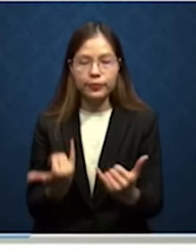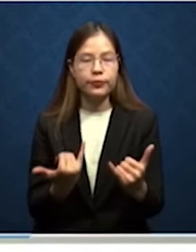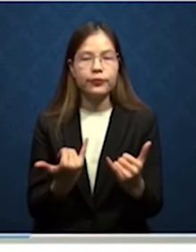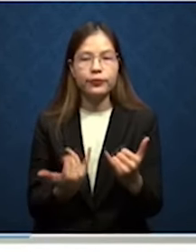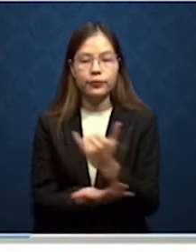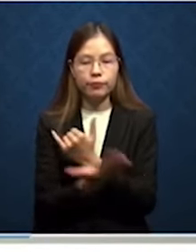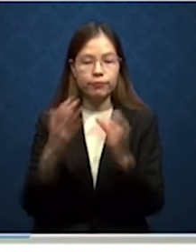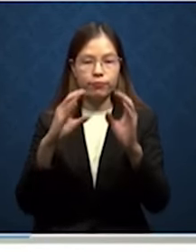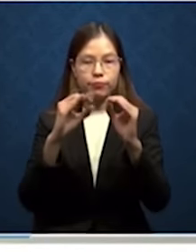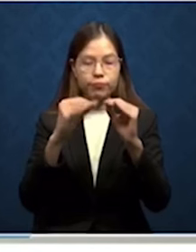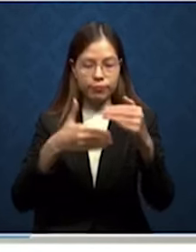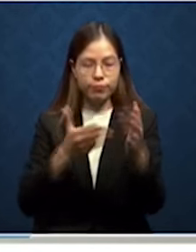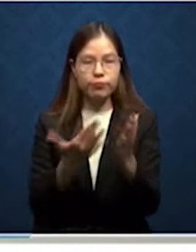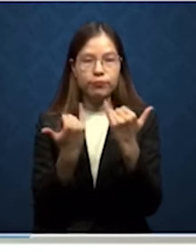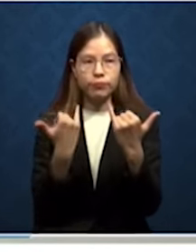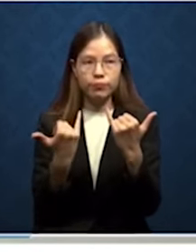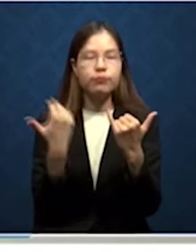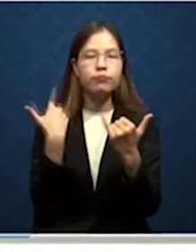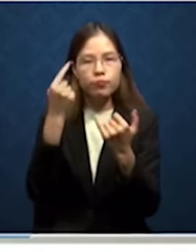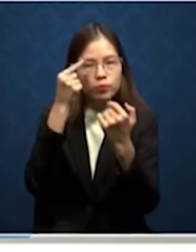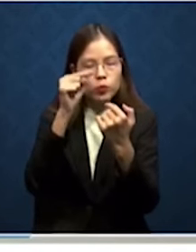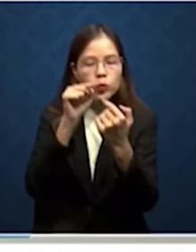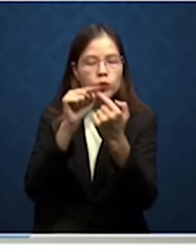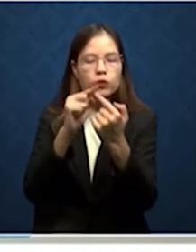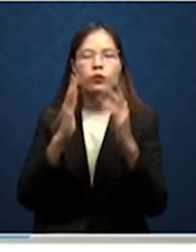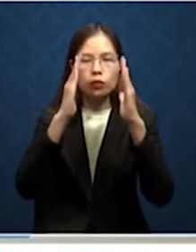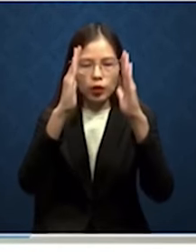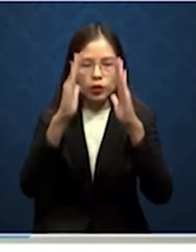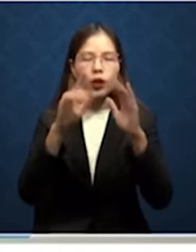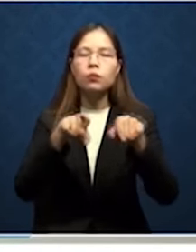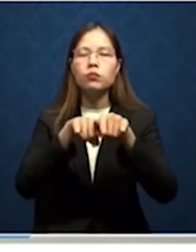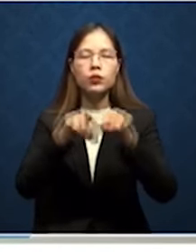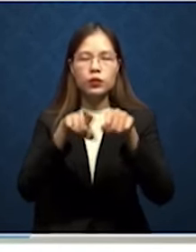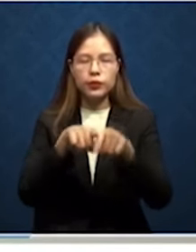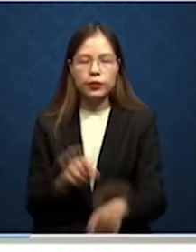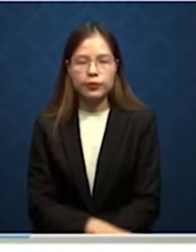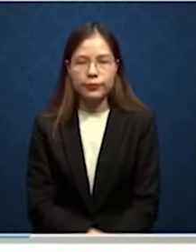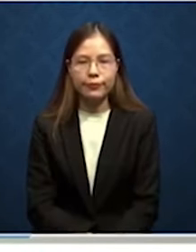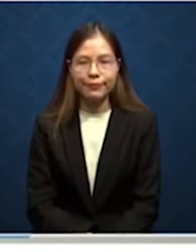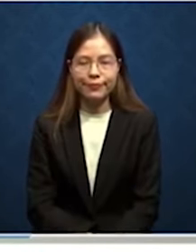าแห่งนี้ก็มีความตั้งใจไม่ต่างไปจากผมนะครับ